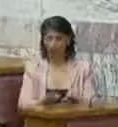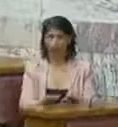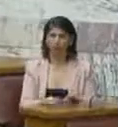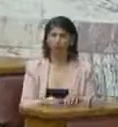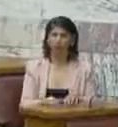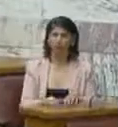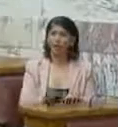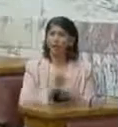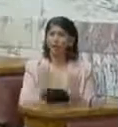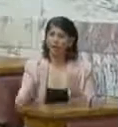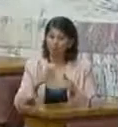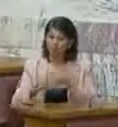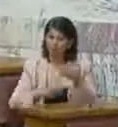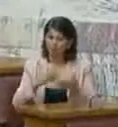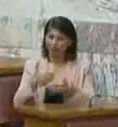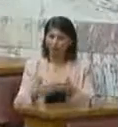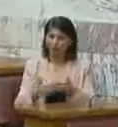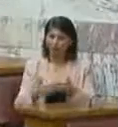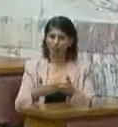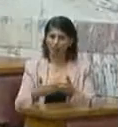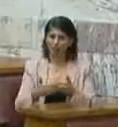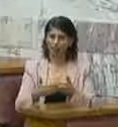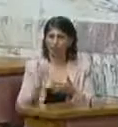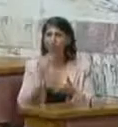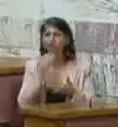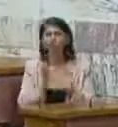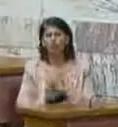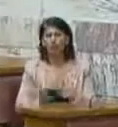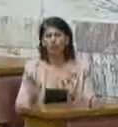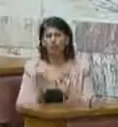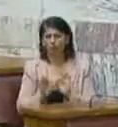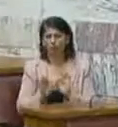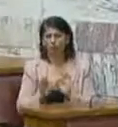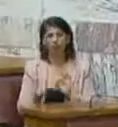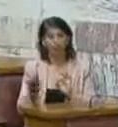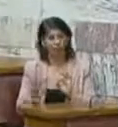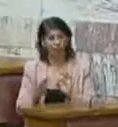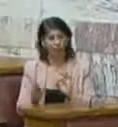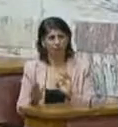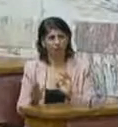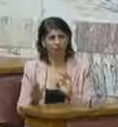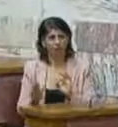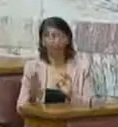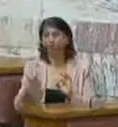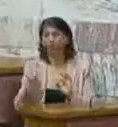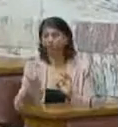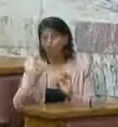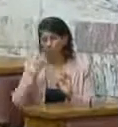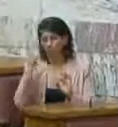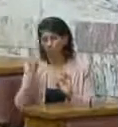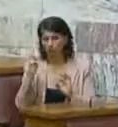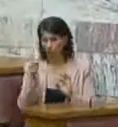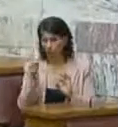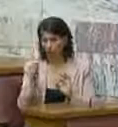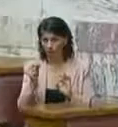Καμία διαδικασία αναπομπής δεν προβλέπεται. Δεν υπάρχει. Δεν δικαιούται η Βουλή να